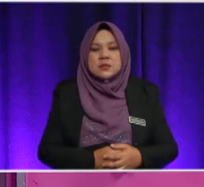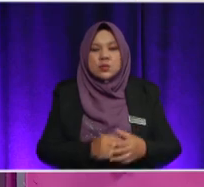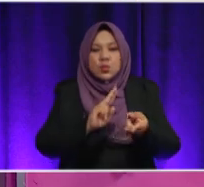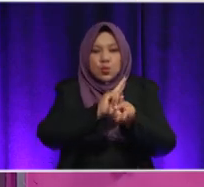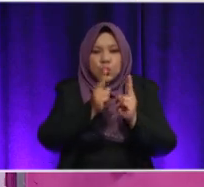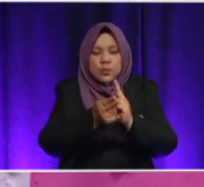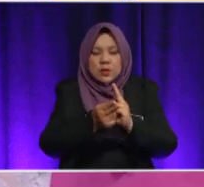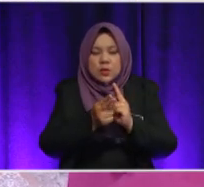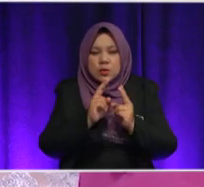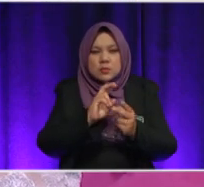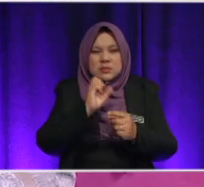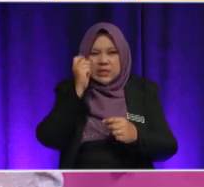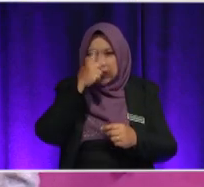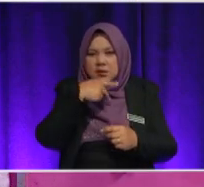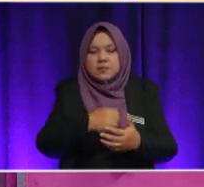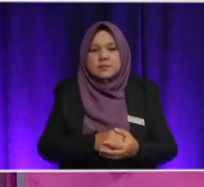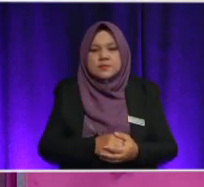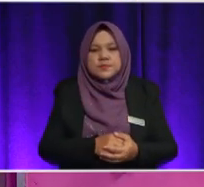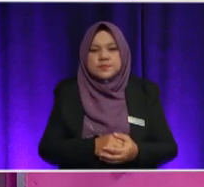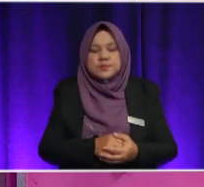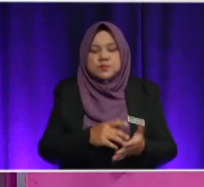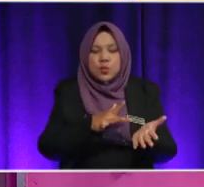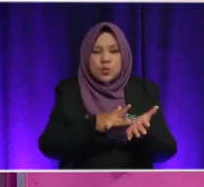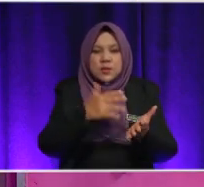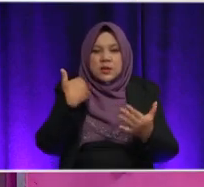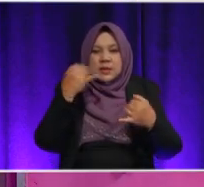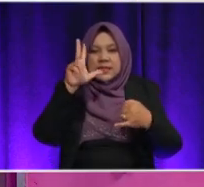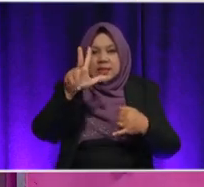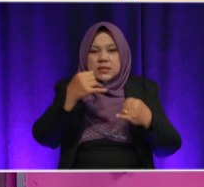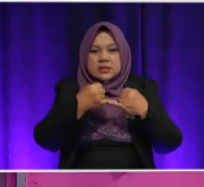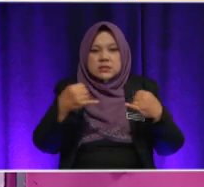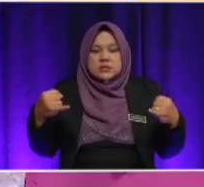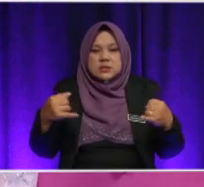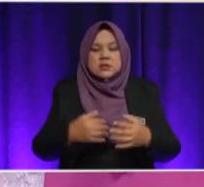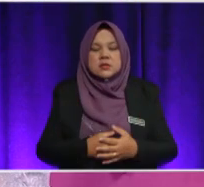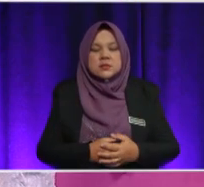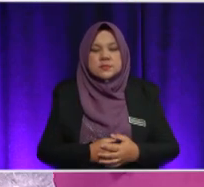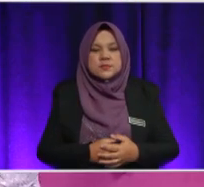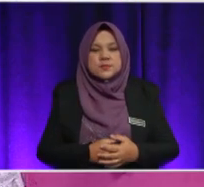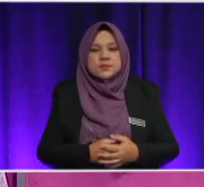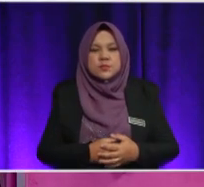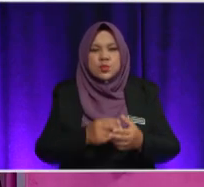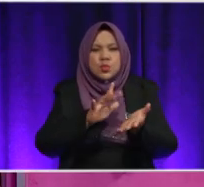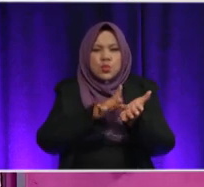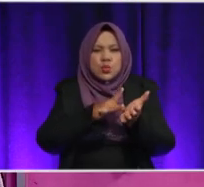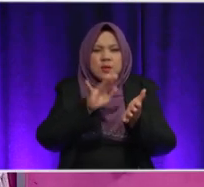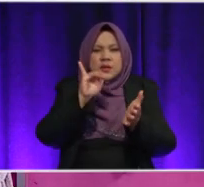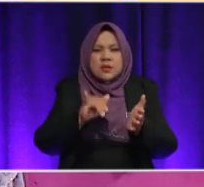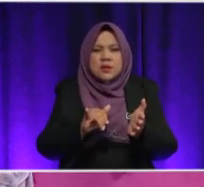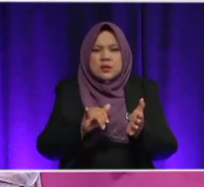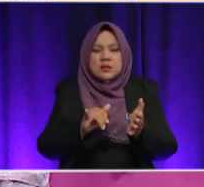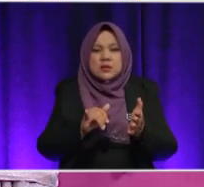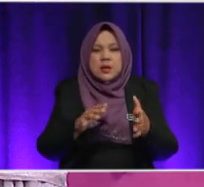ubah ini pulasan kepada tiga jenis oke yang pertama adalah stimulan yaitu ubak yang merangsang